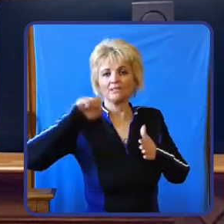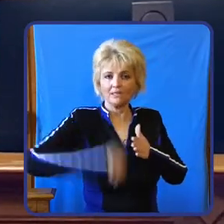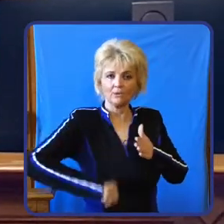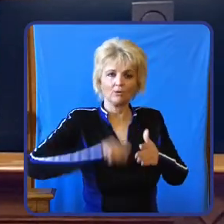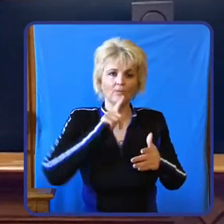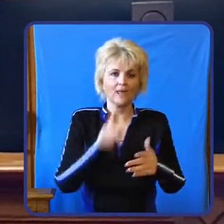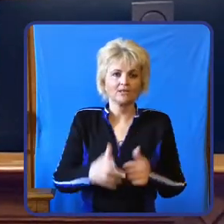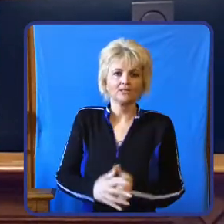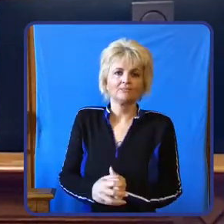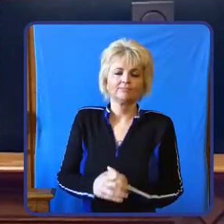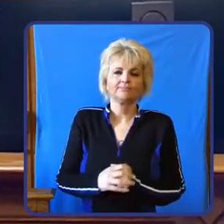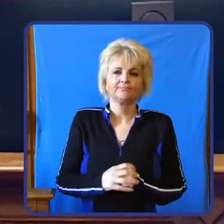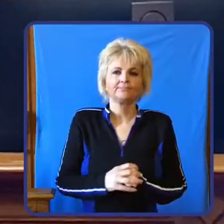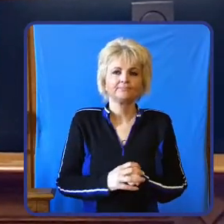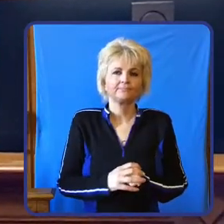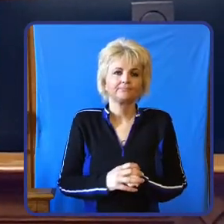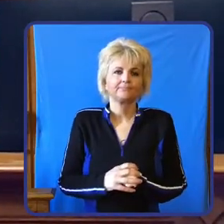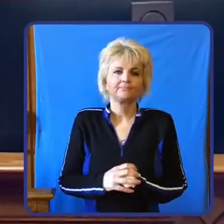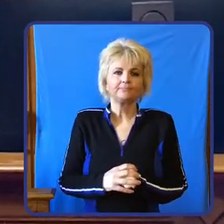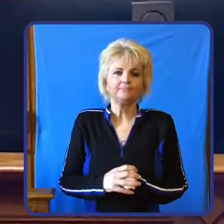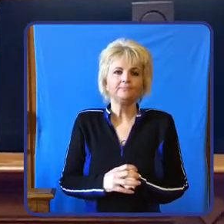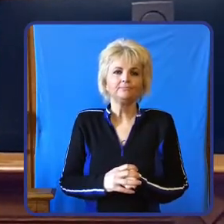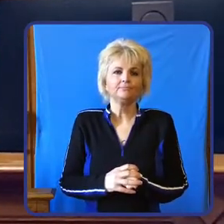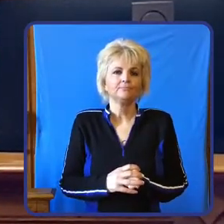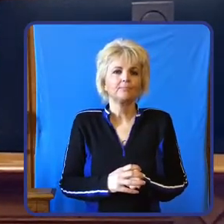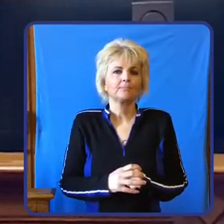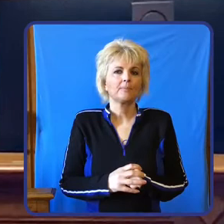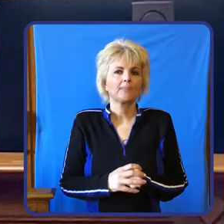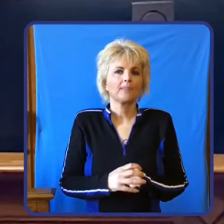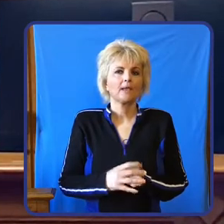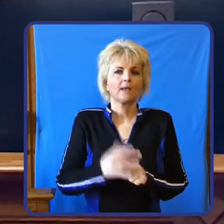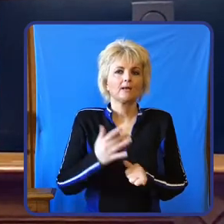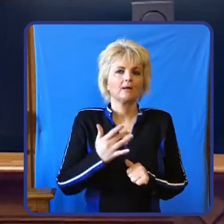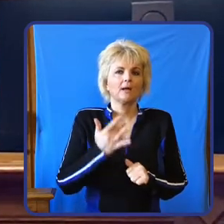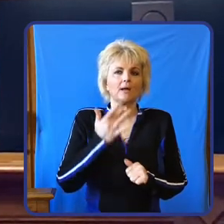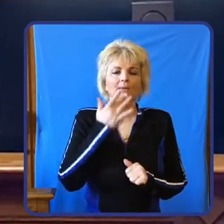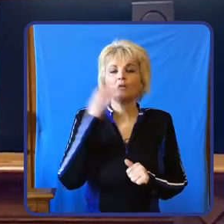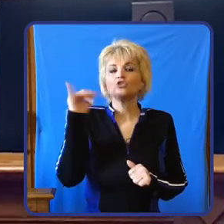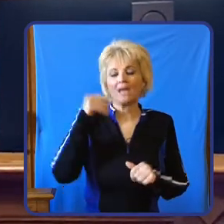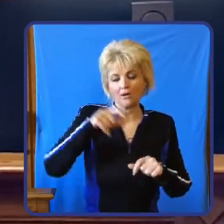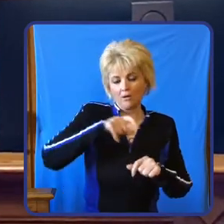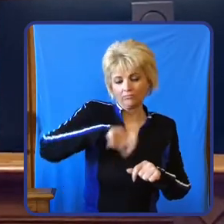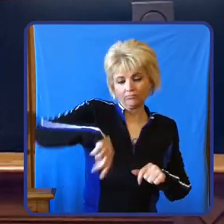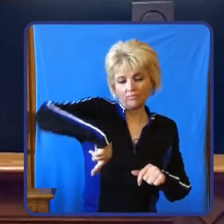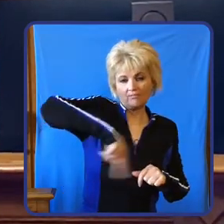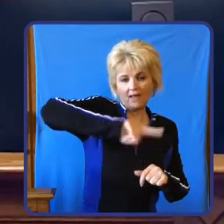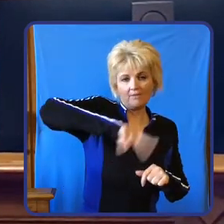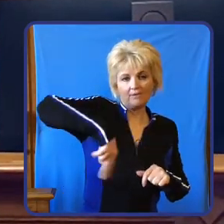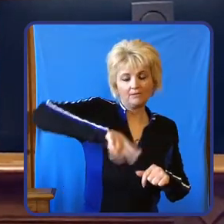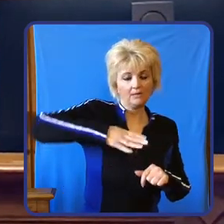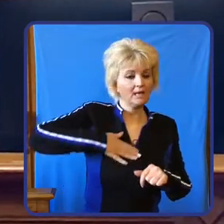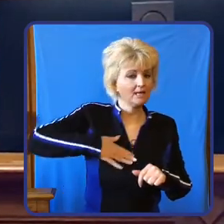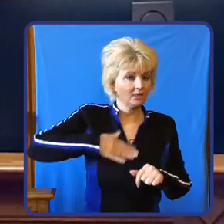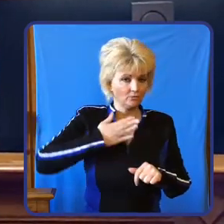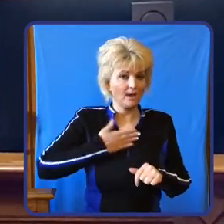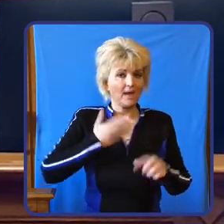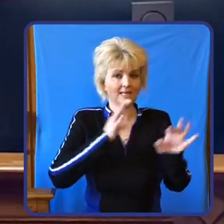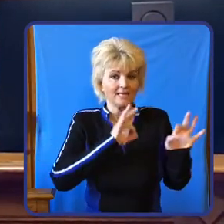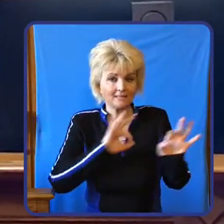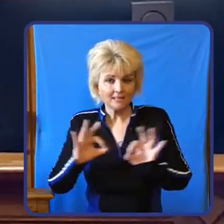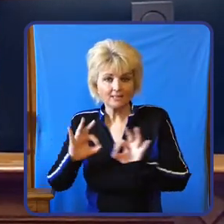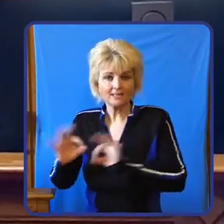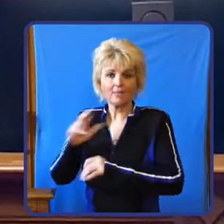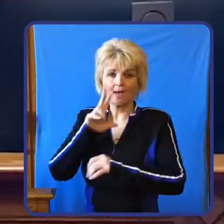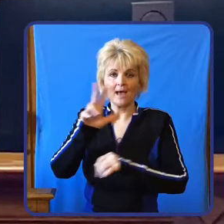ezt. Azt, hogy kikerüljön oda, például a sárga fölfestés, azt simán el tudjuk intézni, én magam is intéztem legalább 3 ilyet